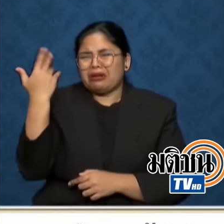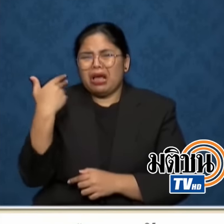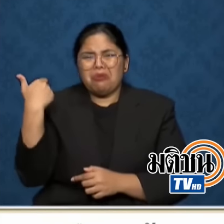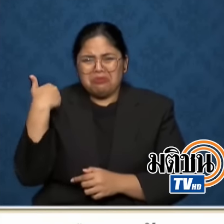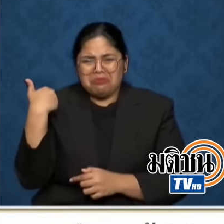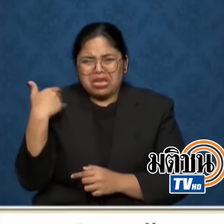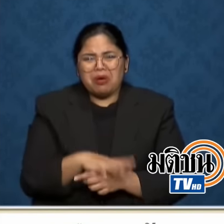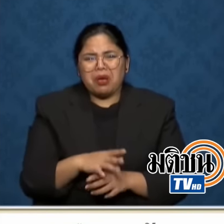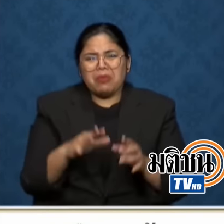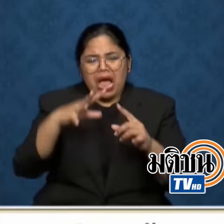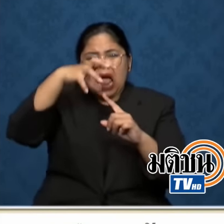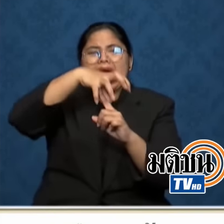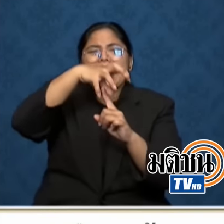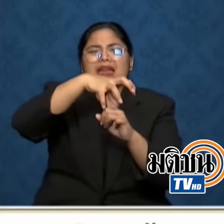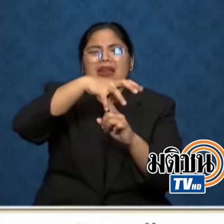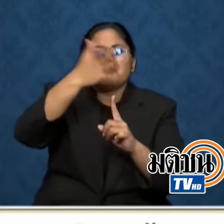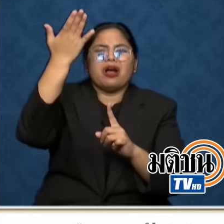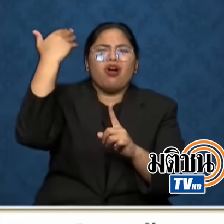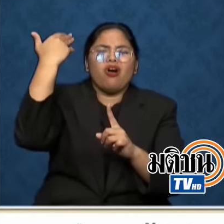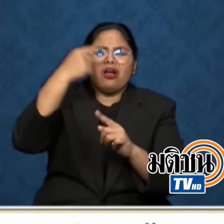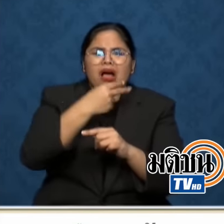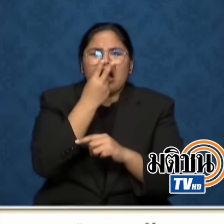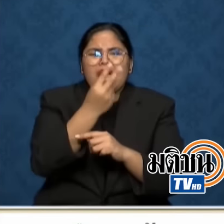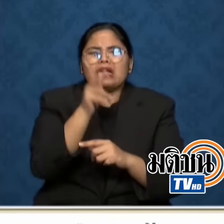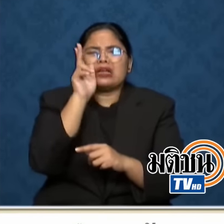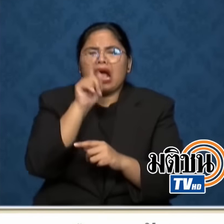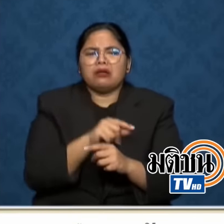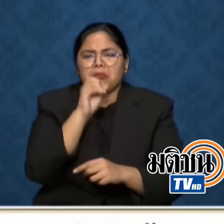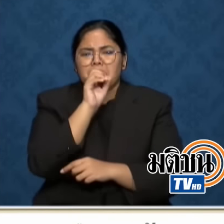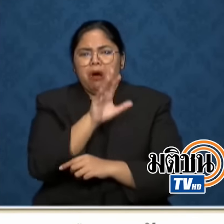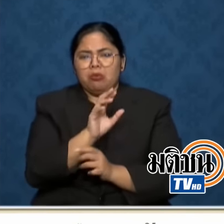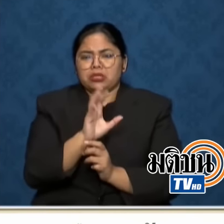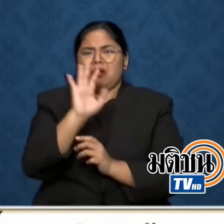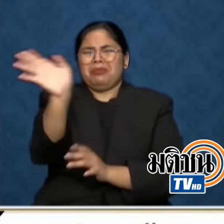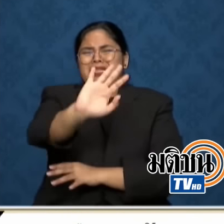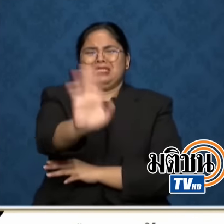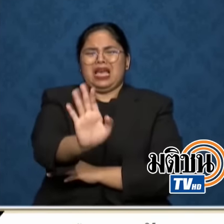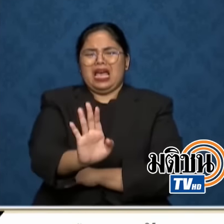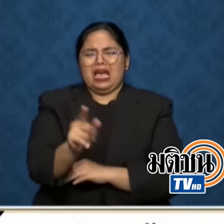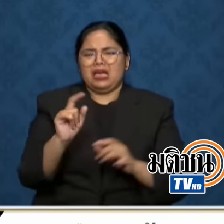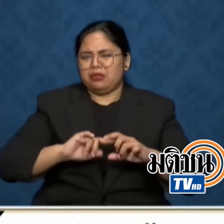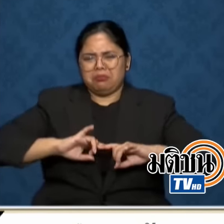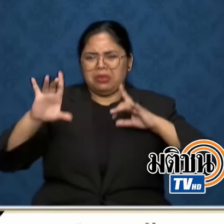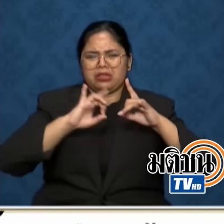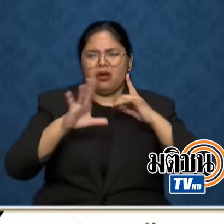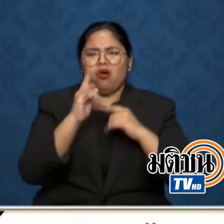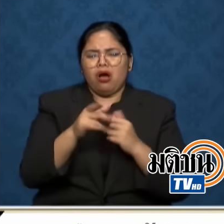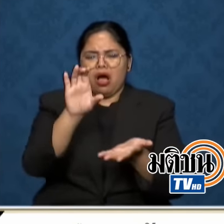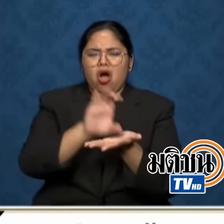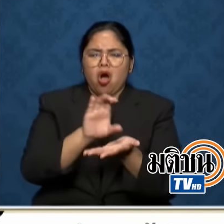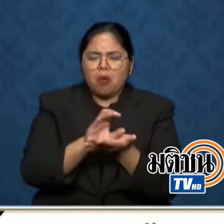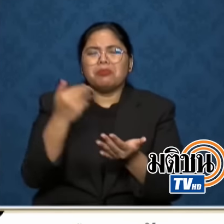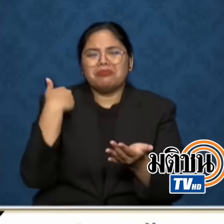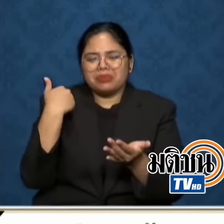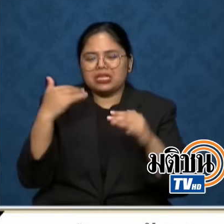านะครับแล้วผมพูดดักไว้เลยครับว่านโยบายงบประมาณปี68ที่จะถึงเนี้ยเดี๋ยวก็จะมีครับสร้างถน